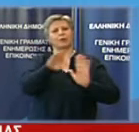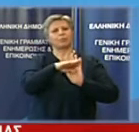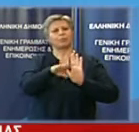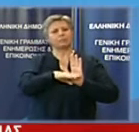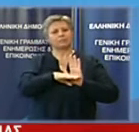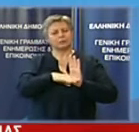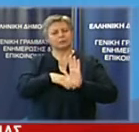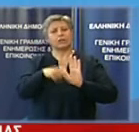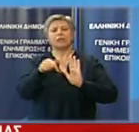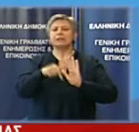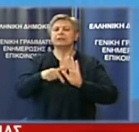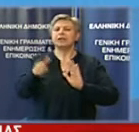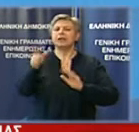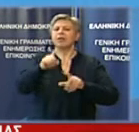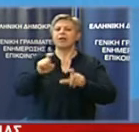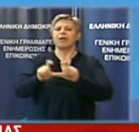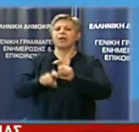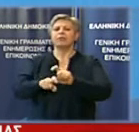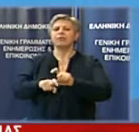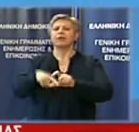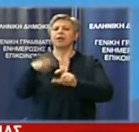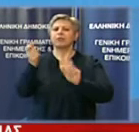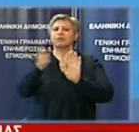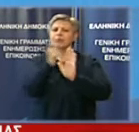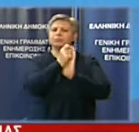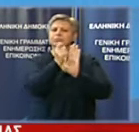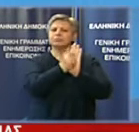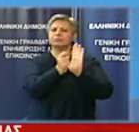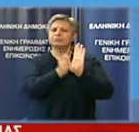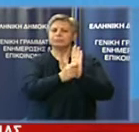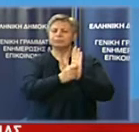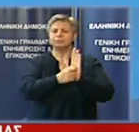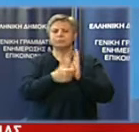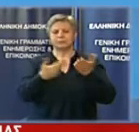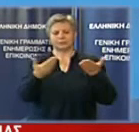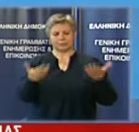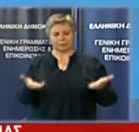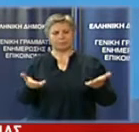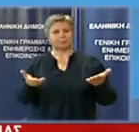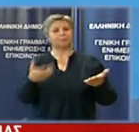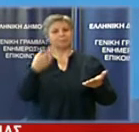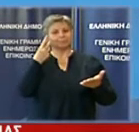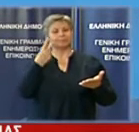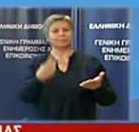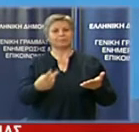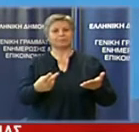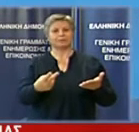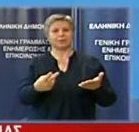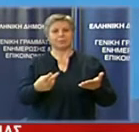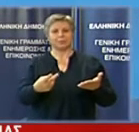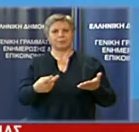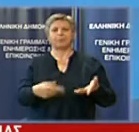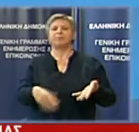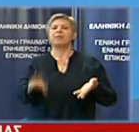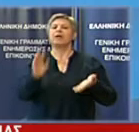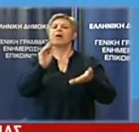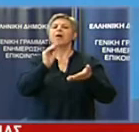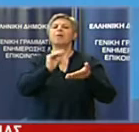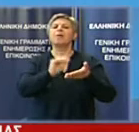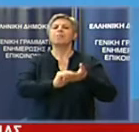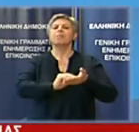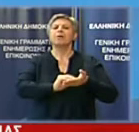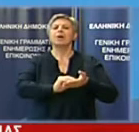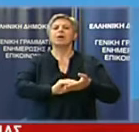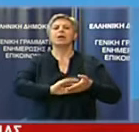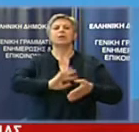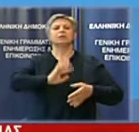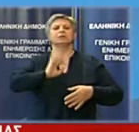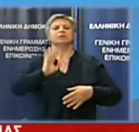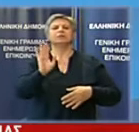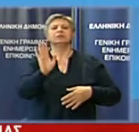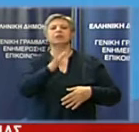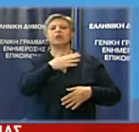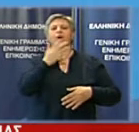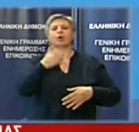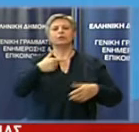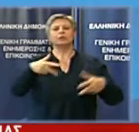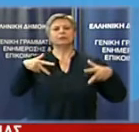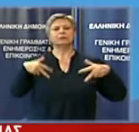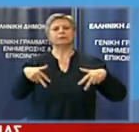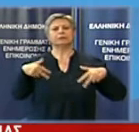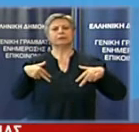Επίσης θετική εξαιρετικά και η επικείμενη διευθέτηση του ζητήματος των ληξιπρόθεσμων οφειλών του δημοσίου προς τους